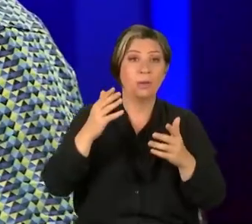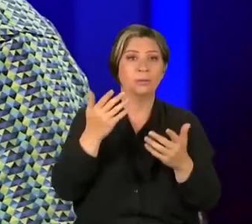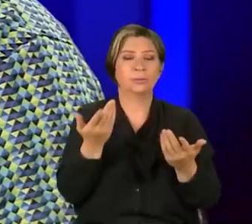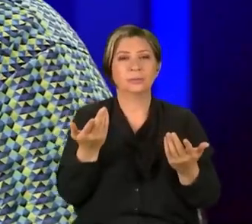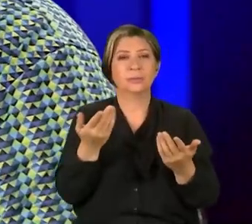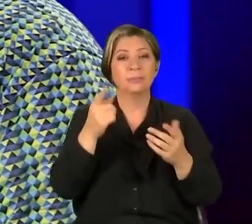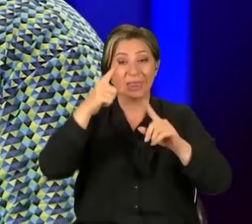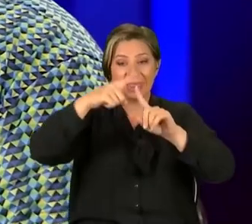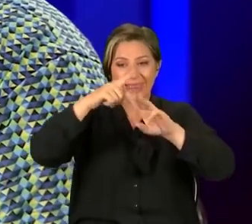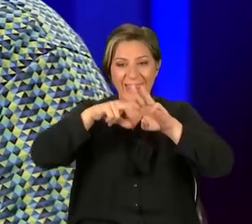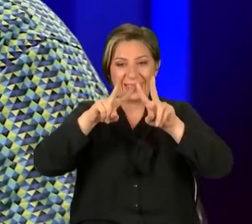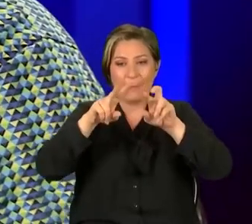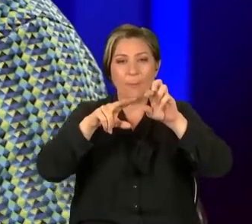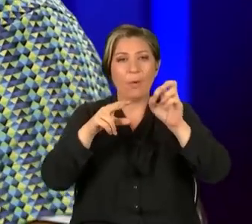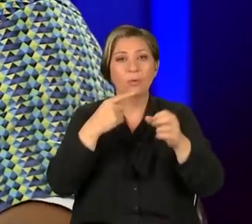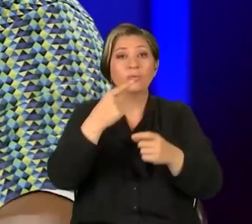enterta